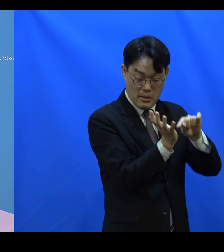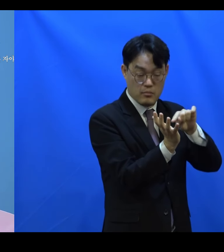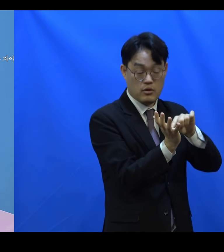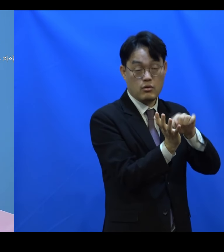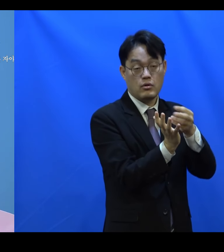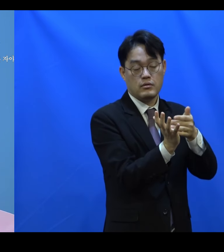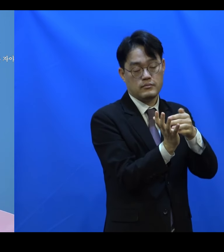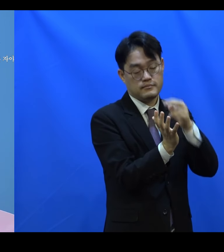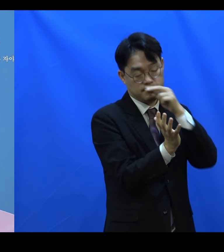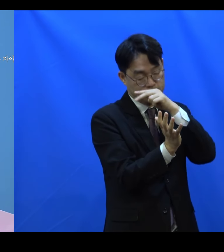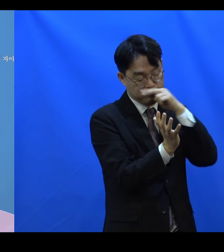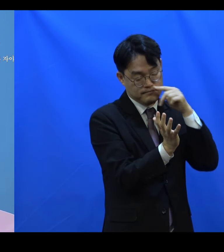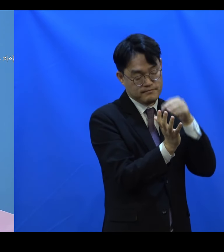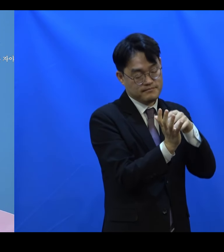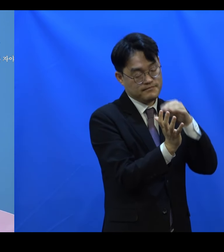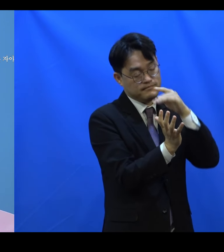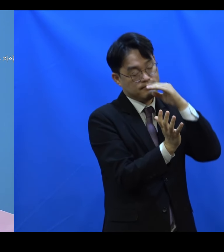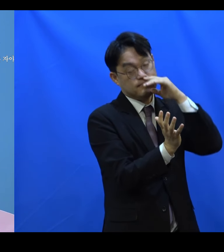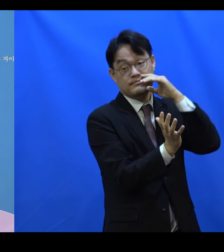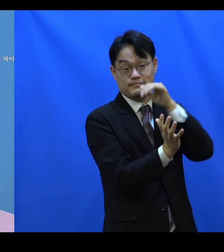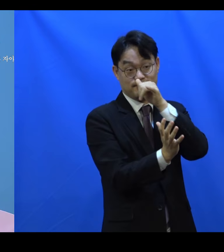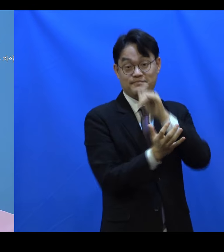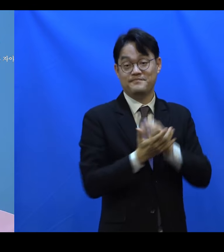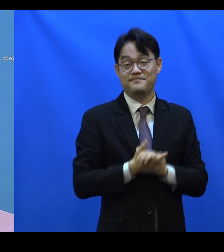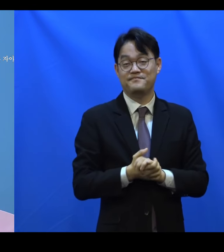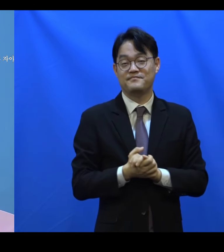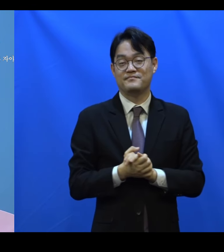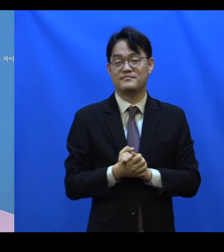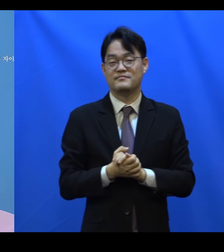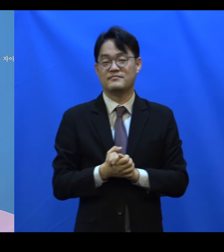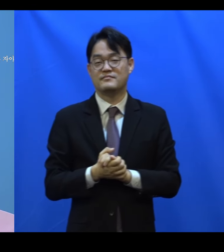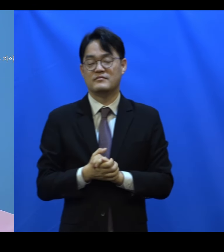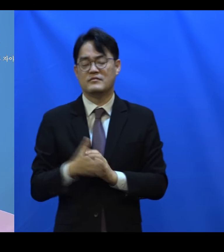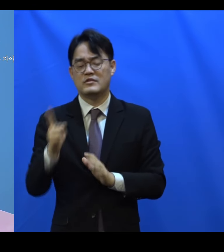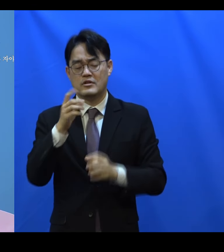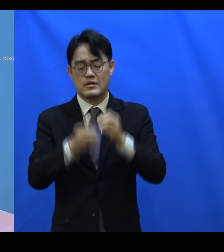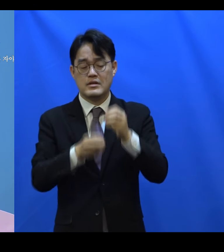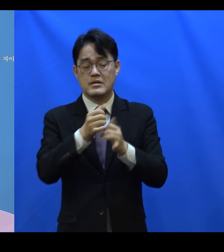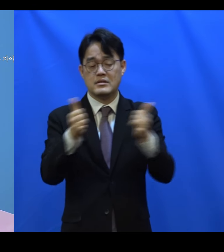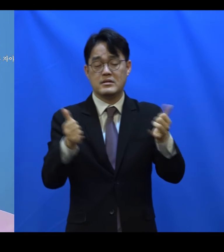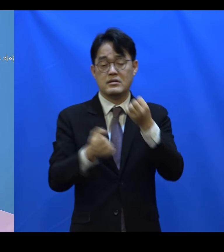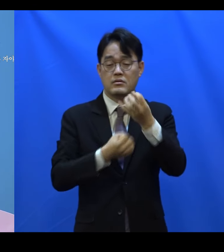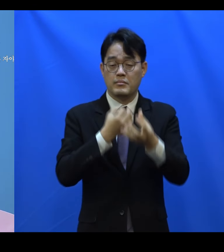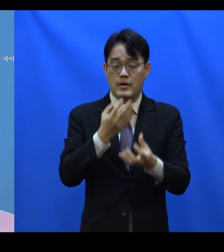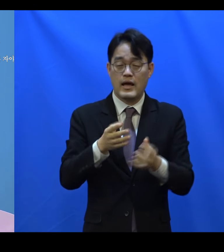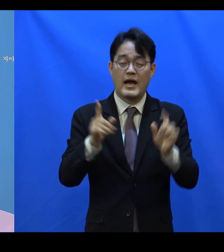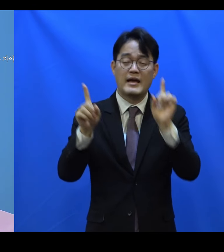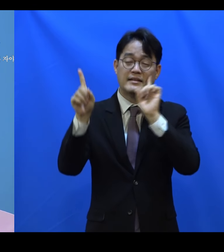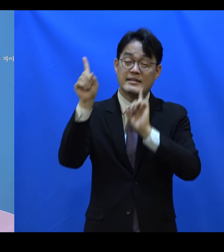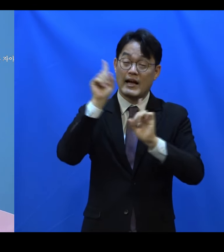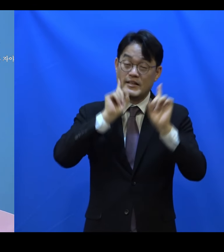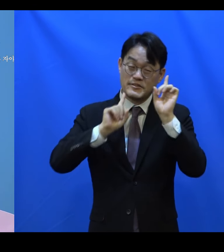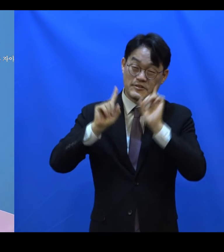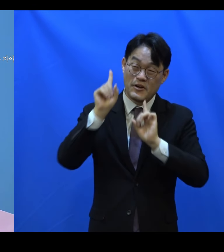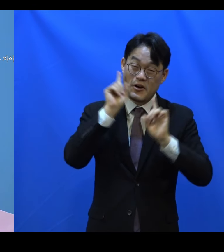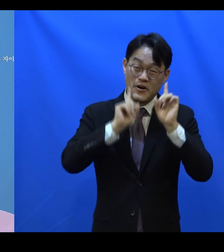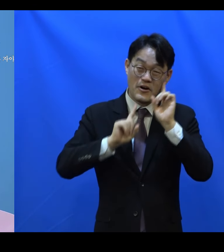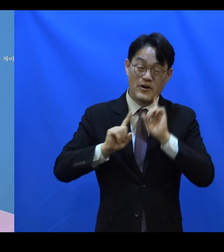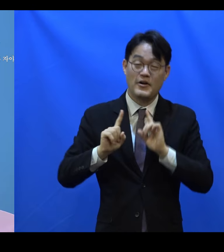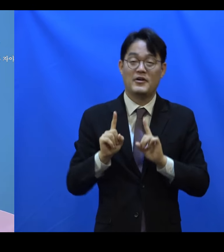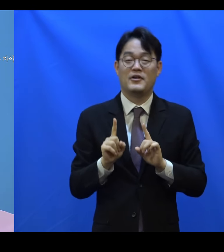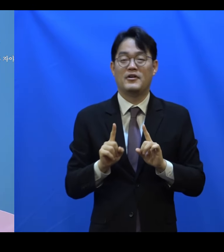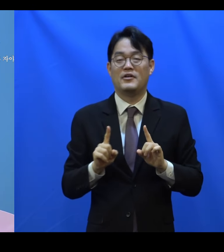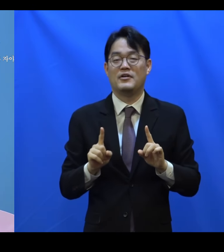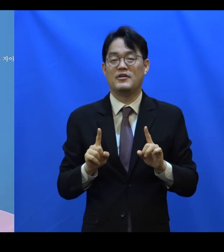정채봉 시인의 시가 있죠. 상처 없는 새가 어디 있으랴. 상처 없는 새가 어디 있으랴. 여미새도